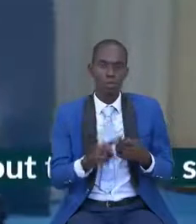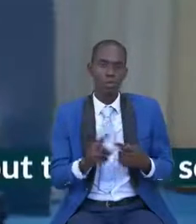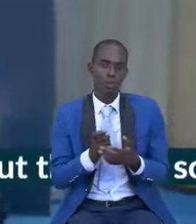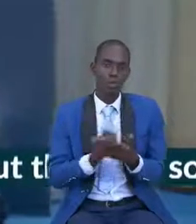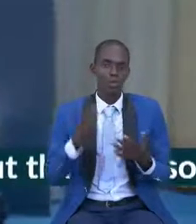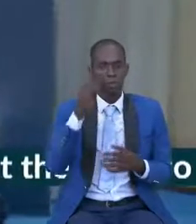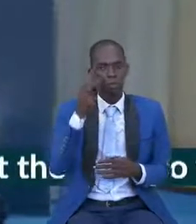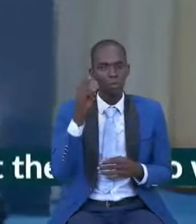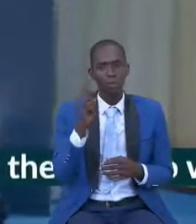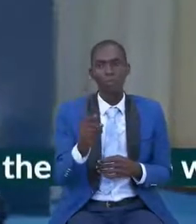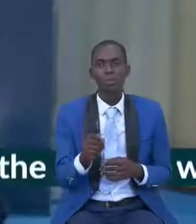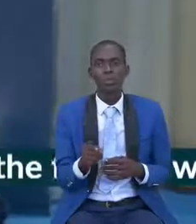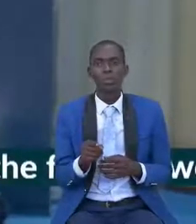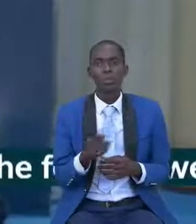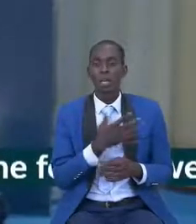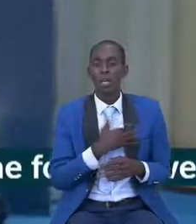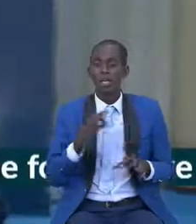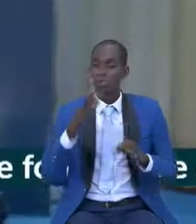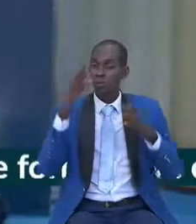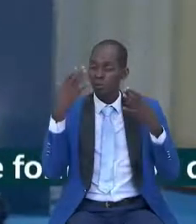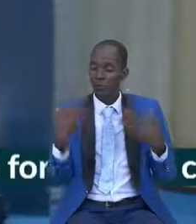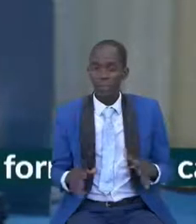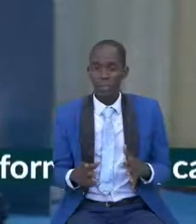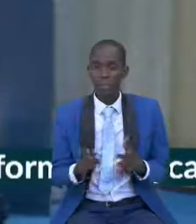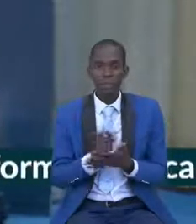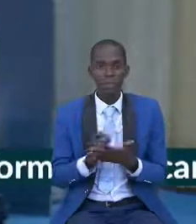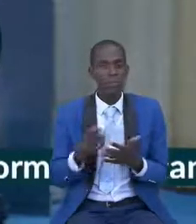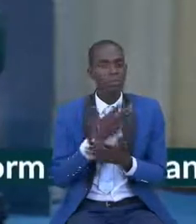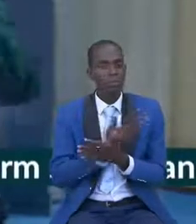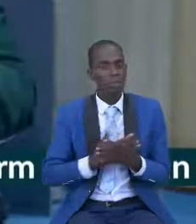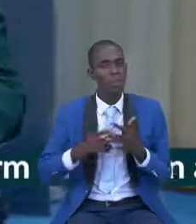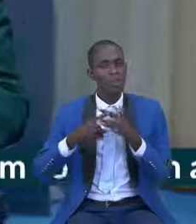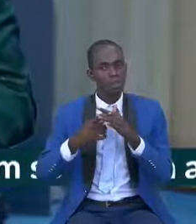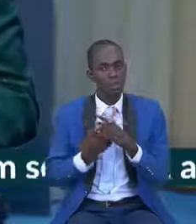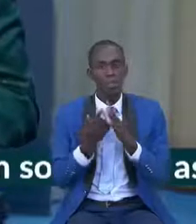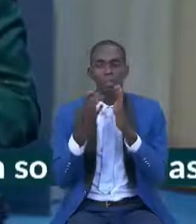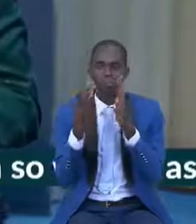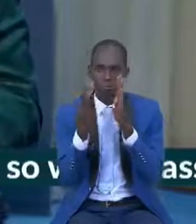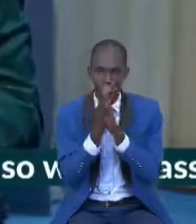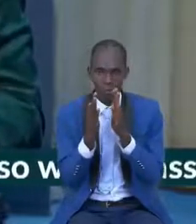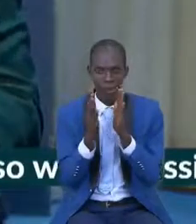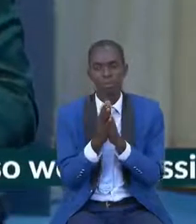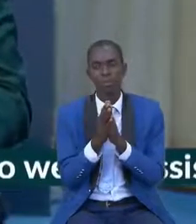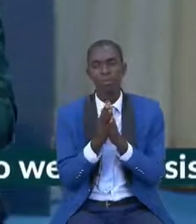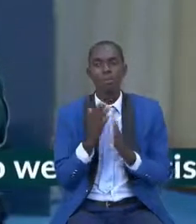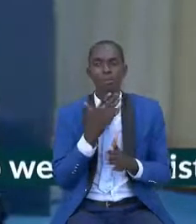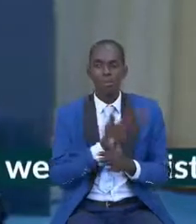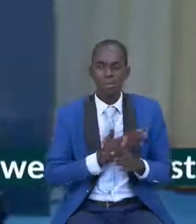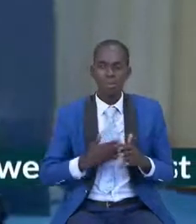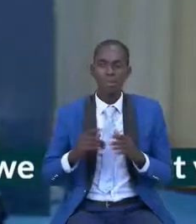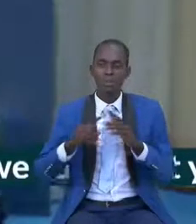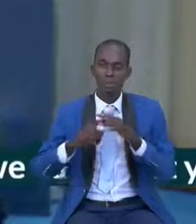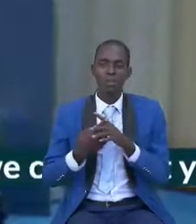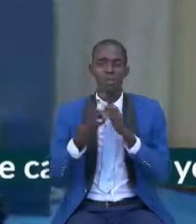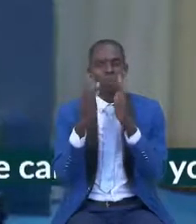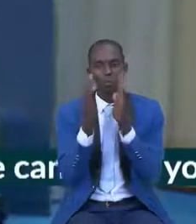Et si vous êtes nouveau converti et que personne n'est venu vers vous, ne vous asseyez pas. Restez debout pour que quelqu'un